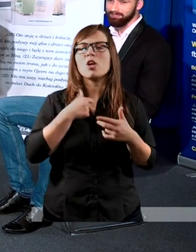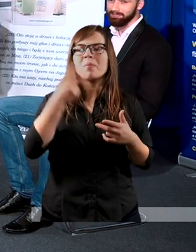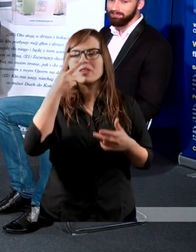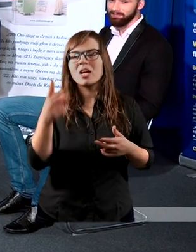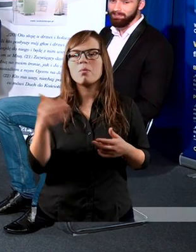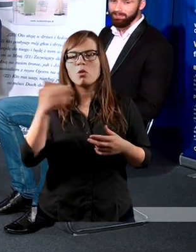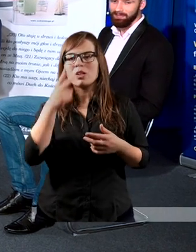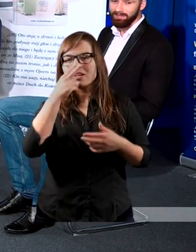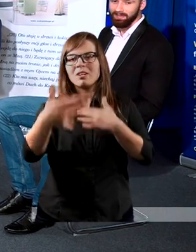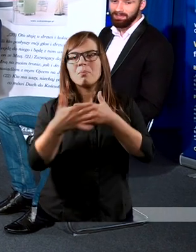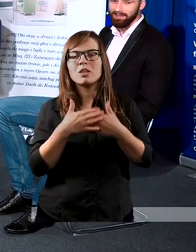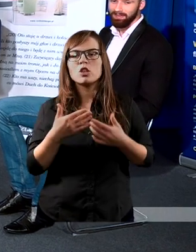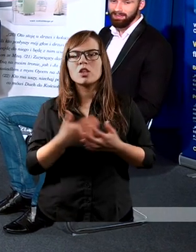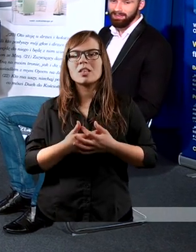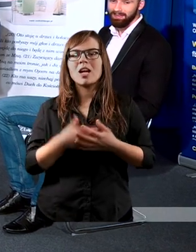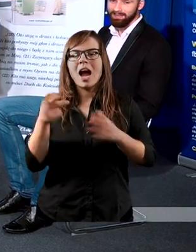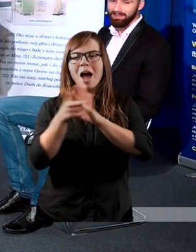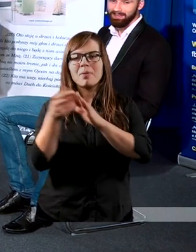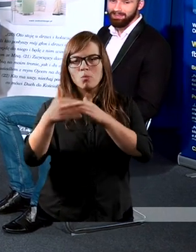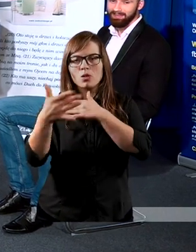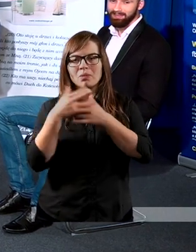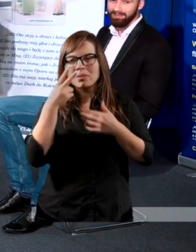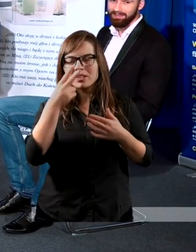widziała. Można zbliżyć? Kamerę?